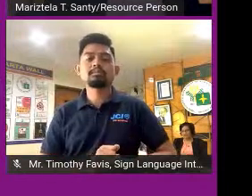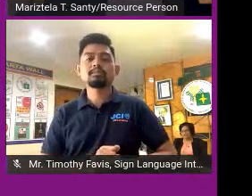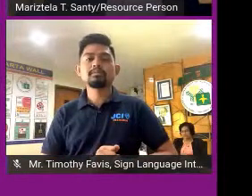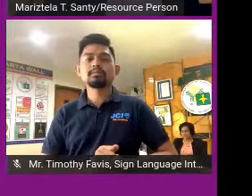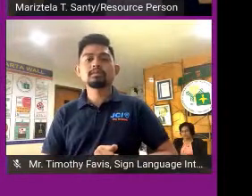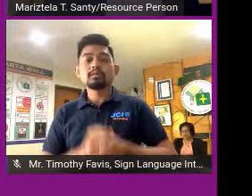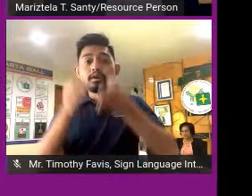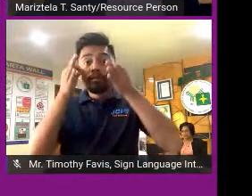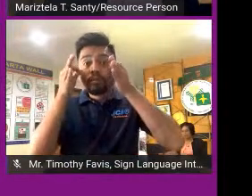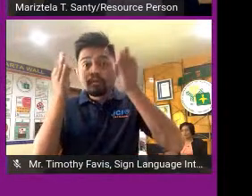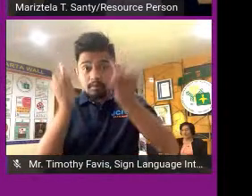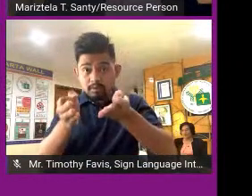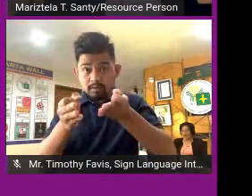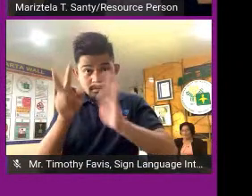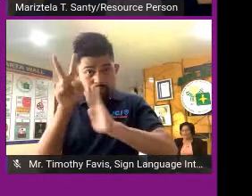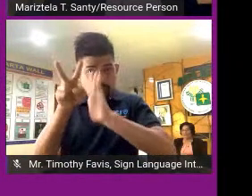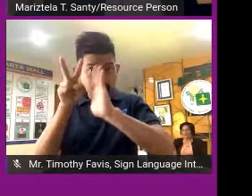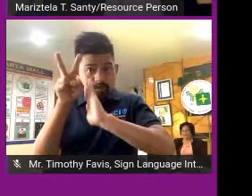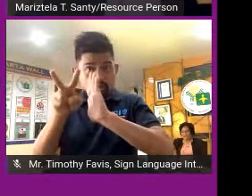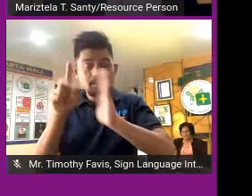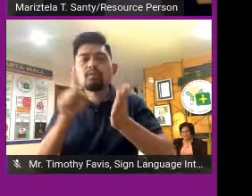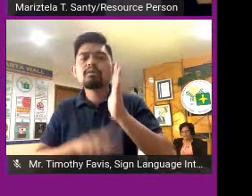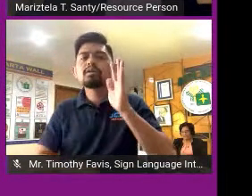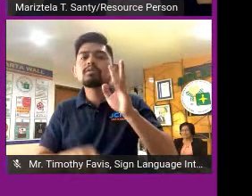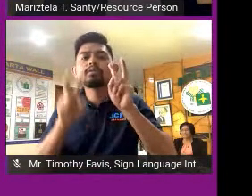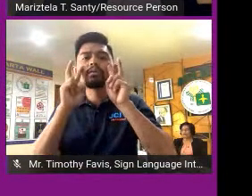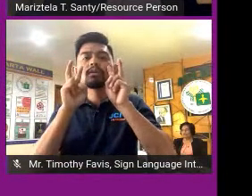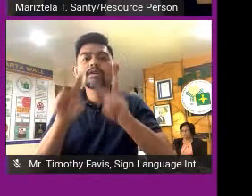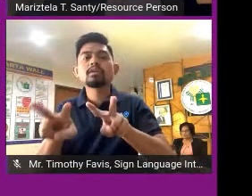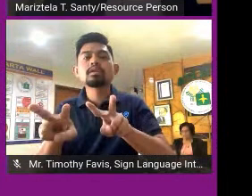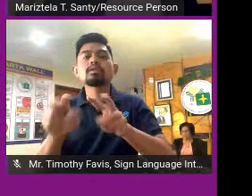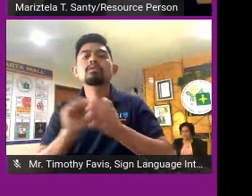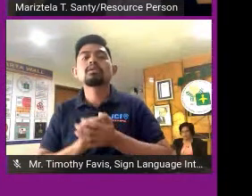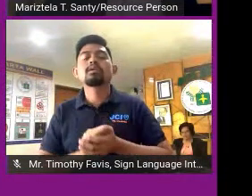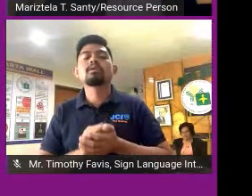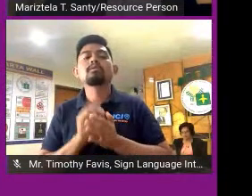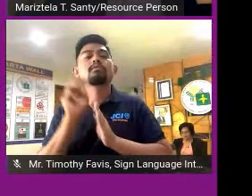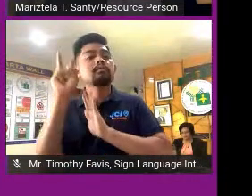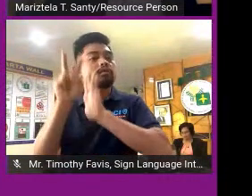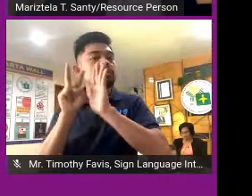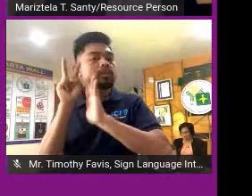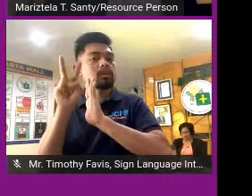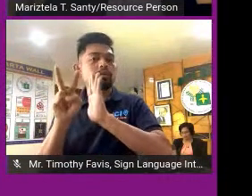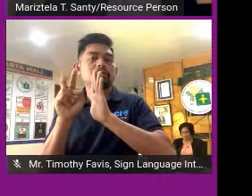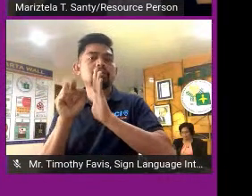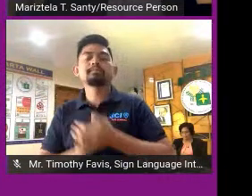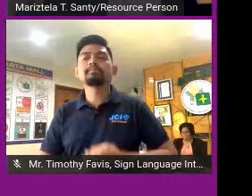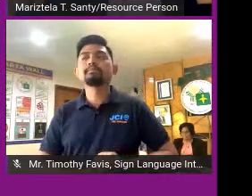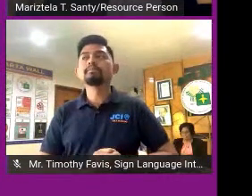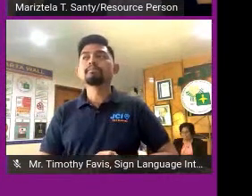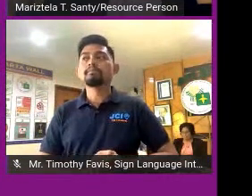We will concentrate po doon sa kung ano ang nakita natin doon sa video.